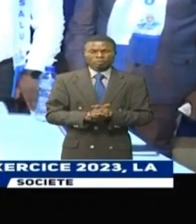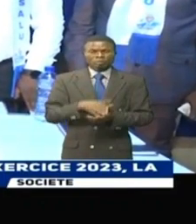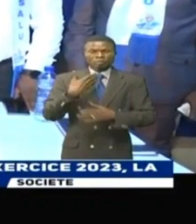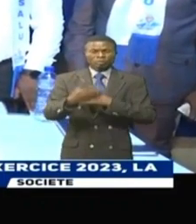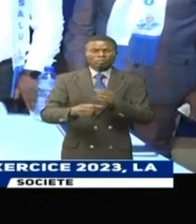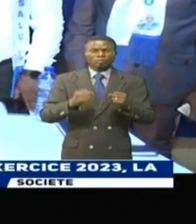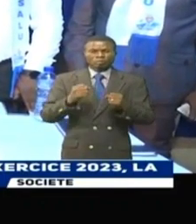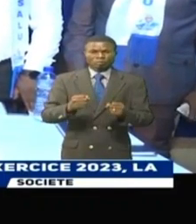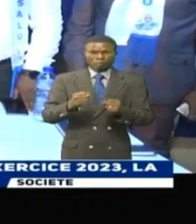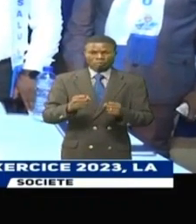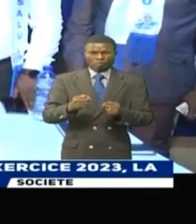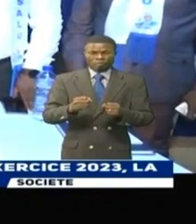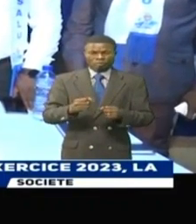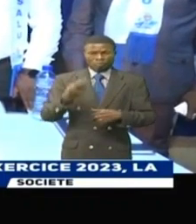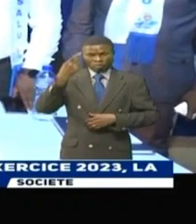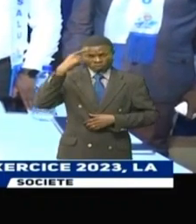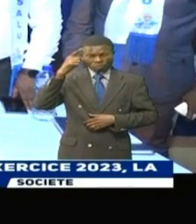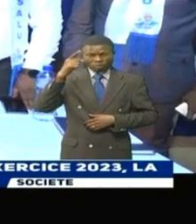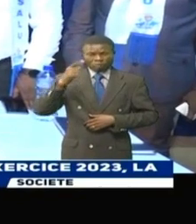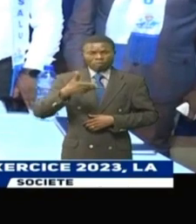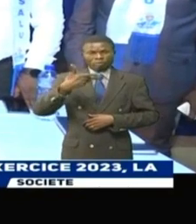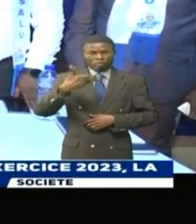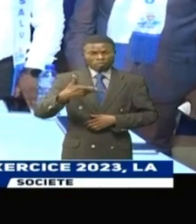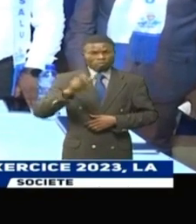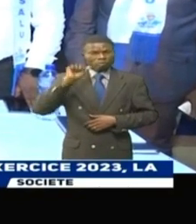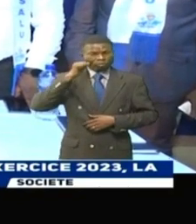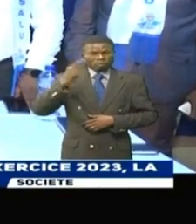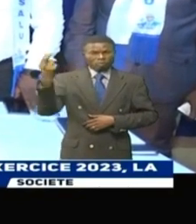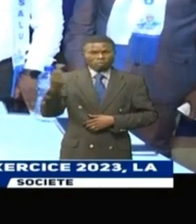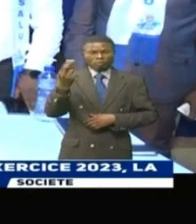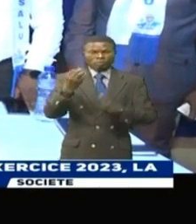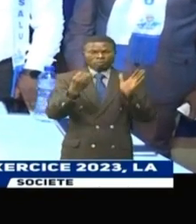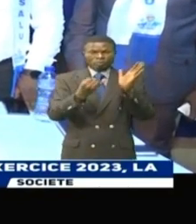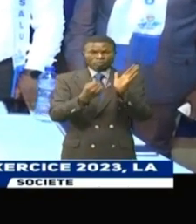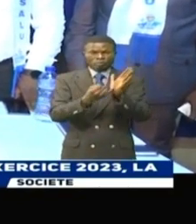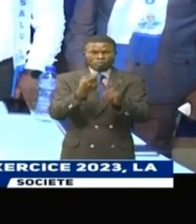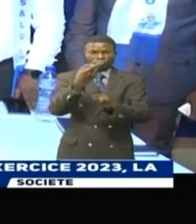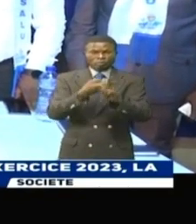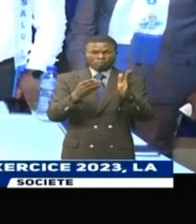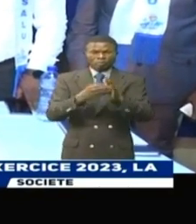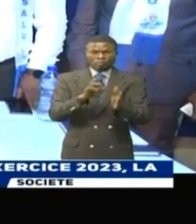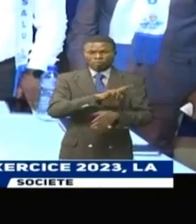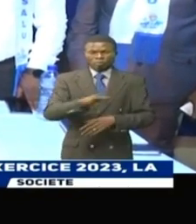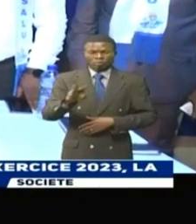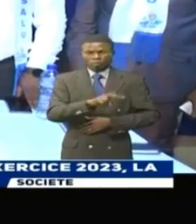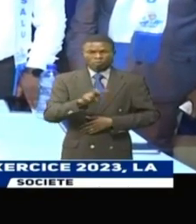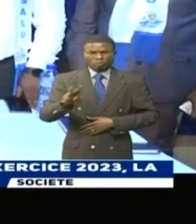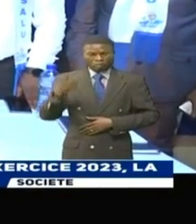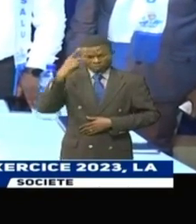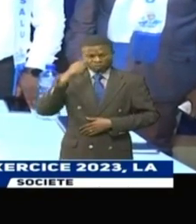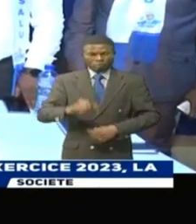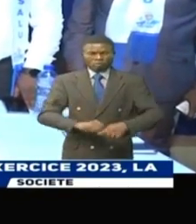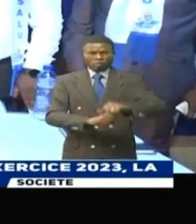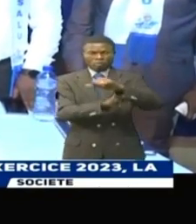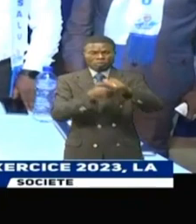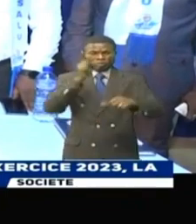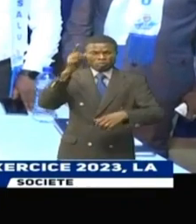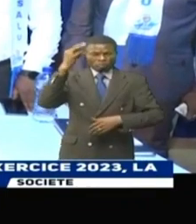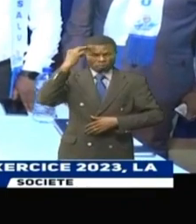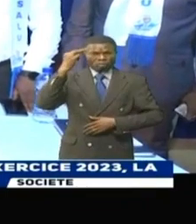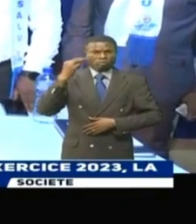mobiliser pour le mercredi, le 26 octobre 2022, pour accompagner le Premier